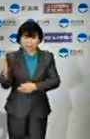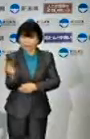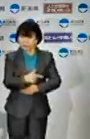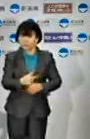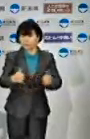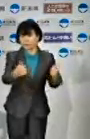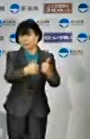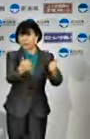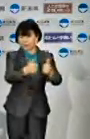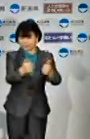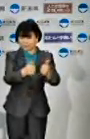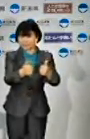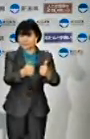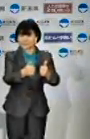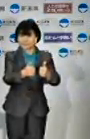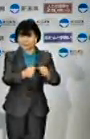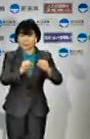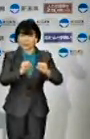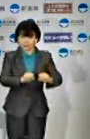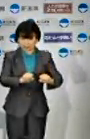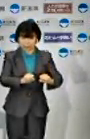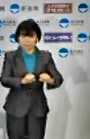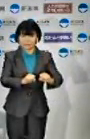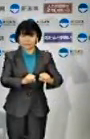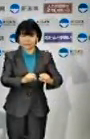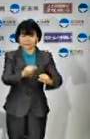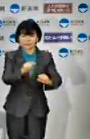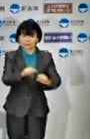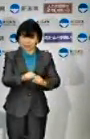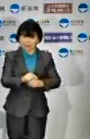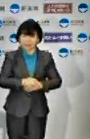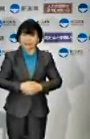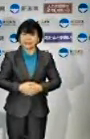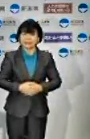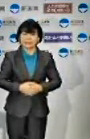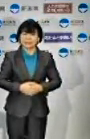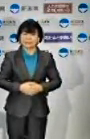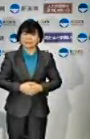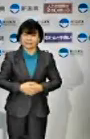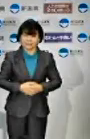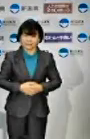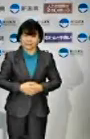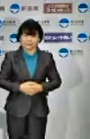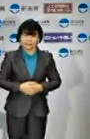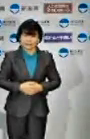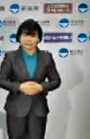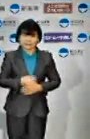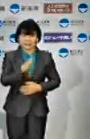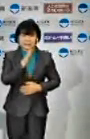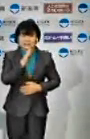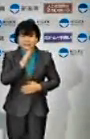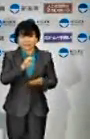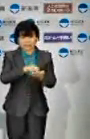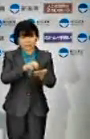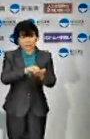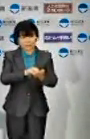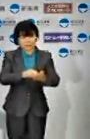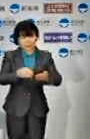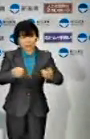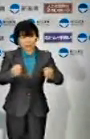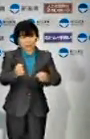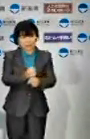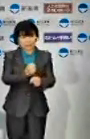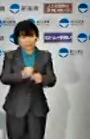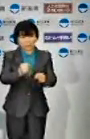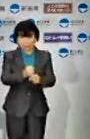こう行うということで、そうした実証事業を始めますよということを